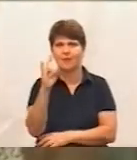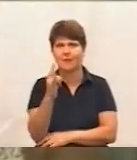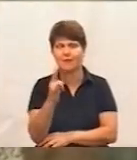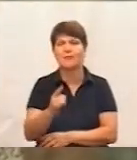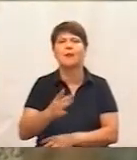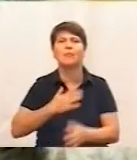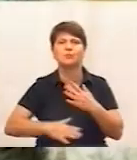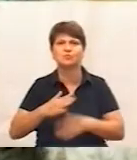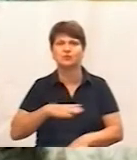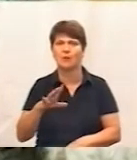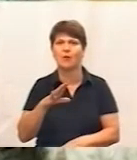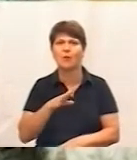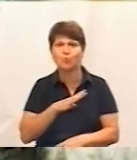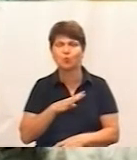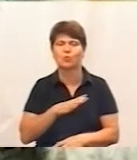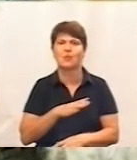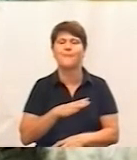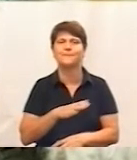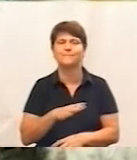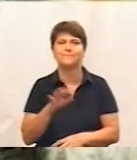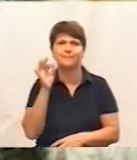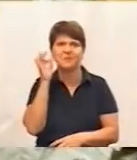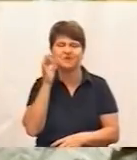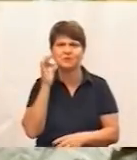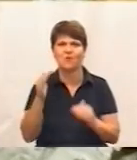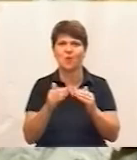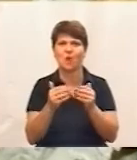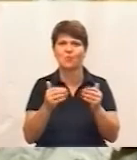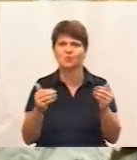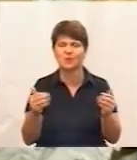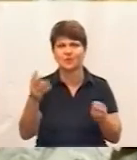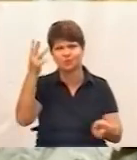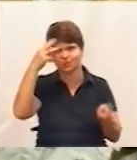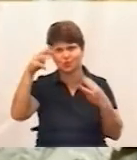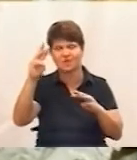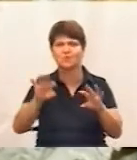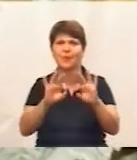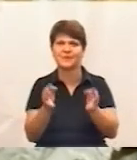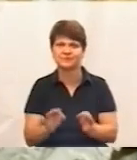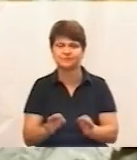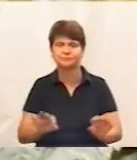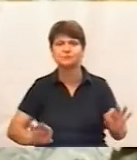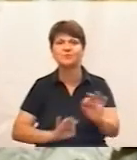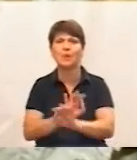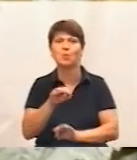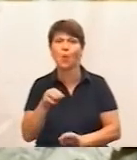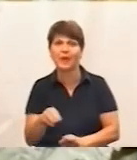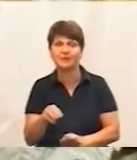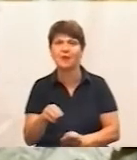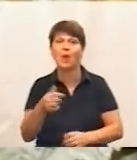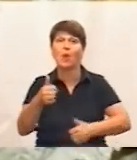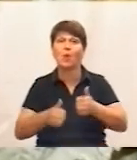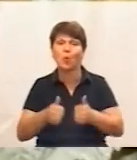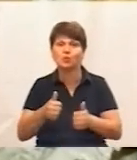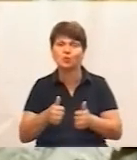Вона була в експозиції Мінського музею сучасних мистецтв. Проект «Історія моди» організовував конкурс «Парфюм». І там була